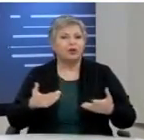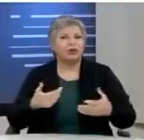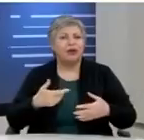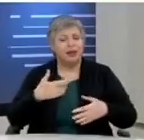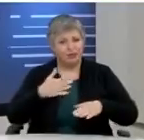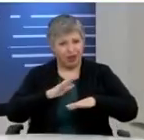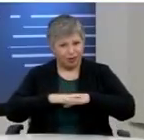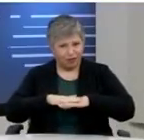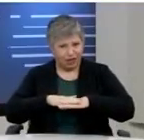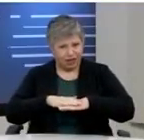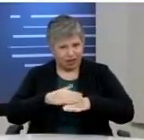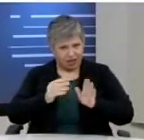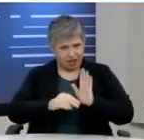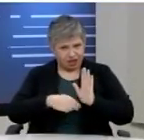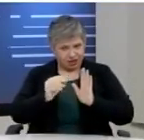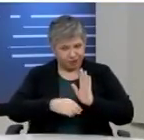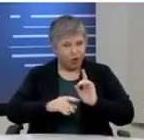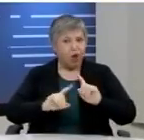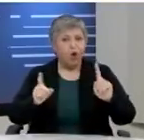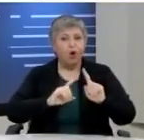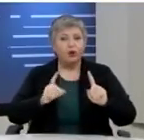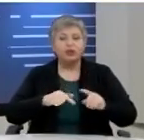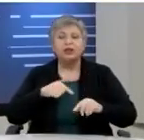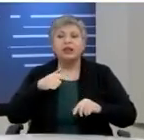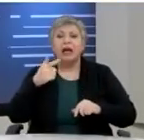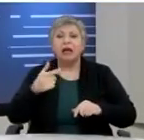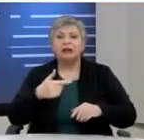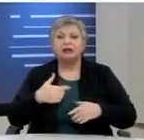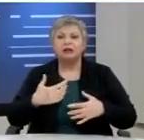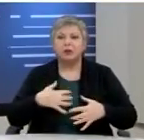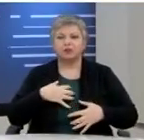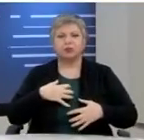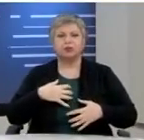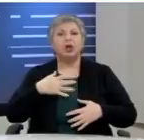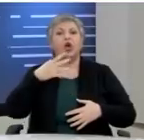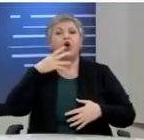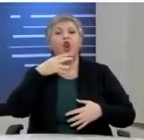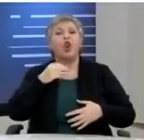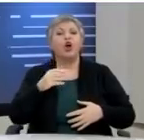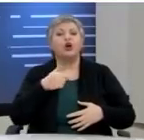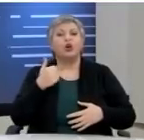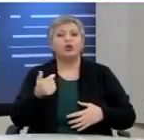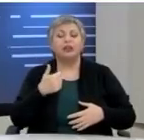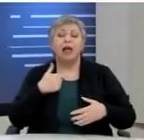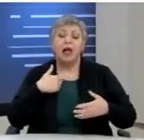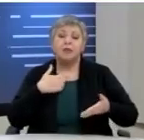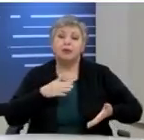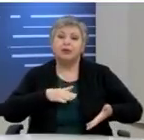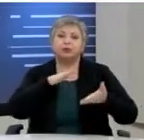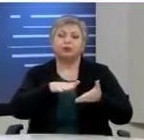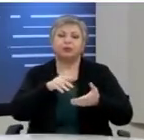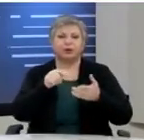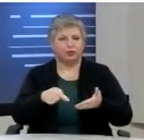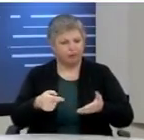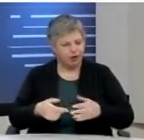είναι ότι η συμφωνία τη φέρνουμε εμείς. Και για του λόγου του αληθές, καρφώθηκε η κυρία Γεννηματά, διάβασα